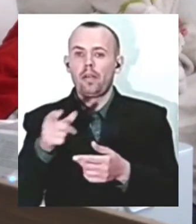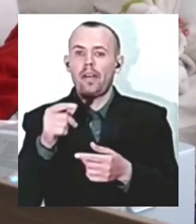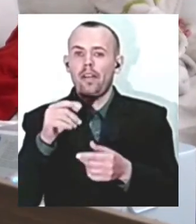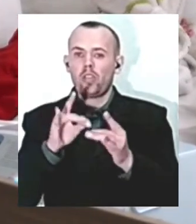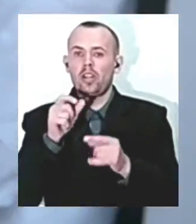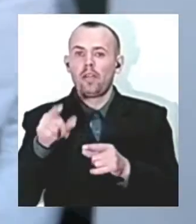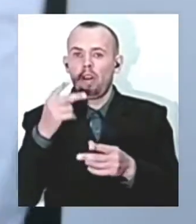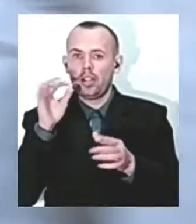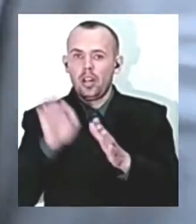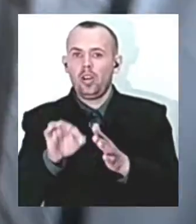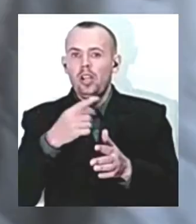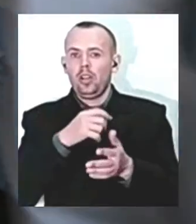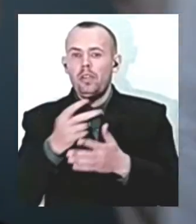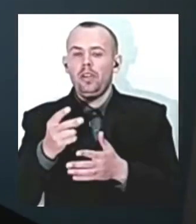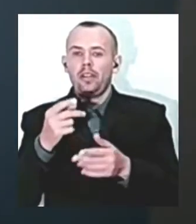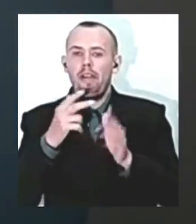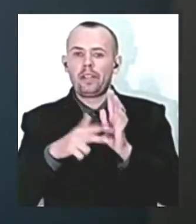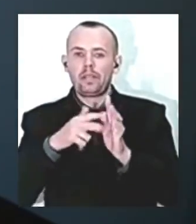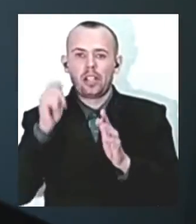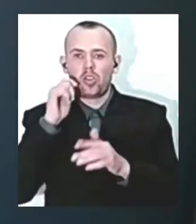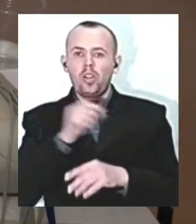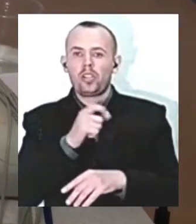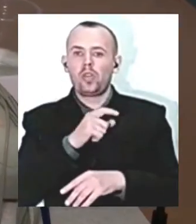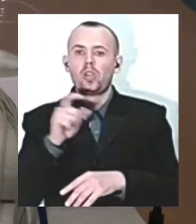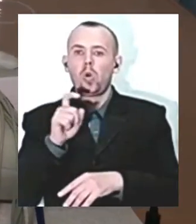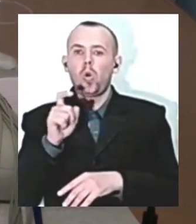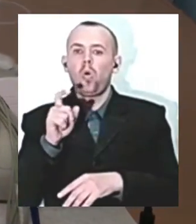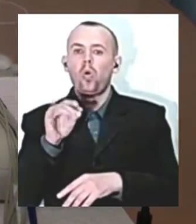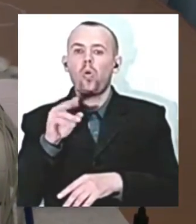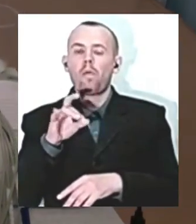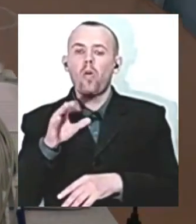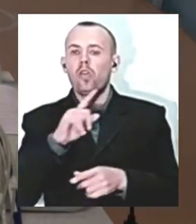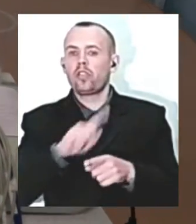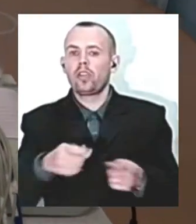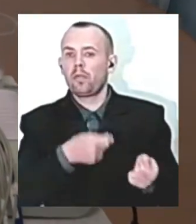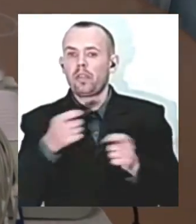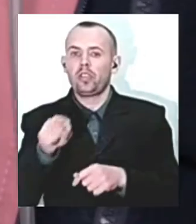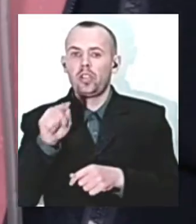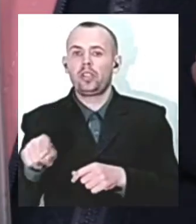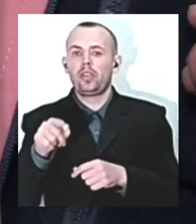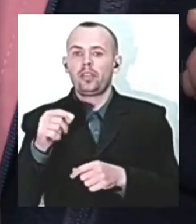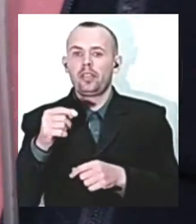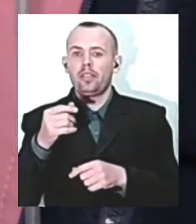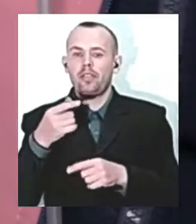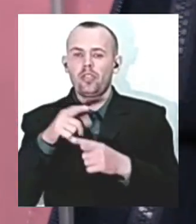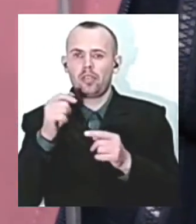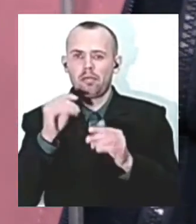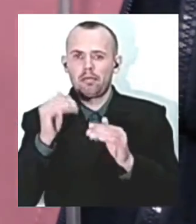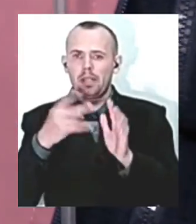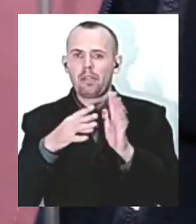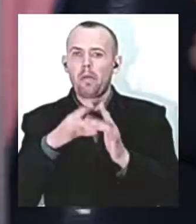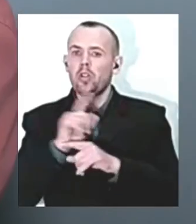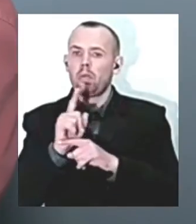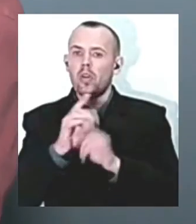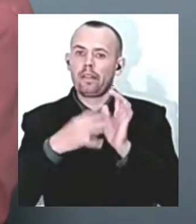госпіталізують 80-річну одеситку Зою Комарову. Швидка привезла її з сатурацією 79, при нормі від 92. До